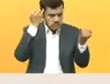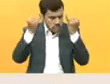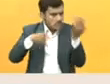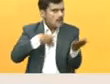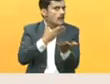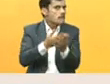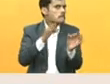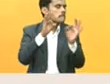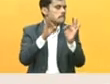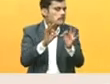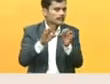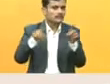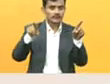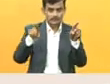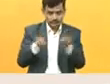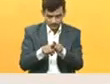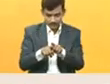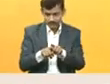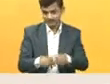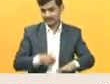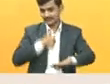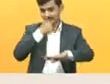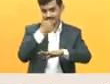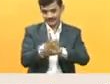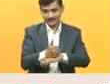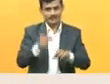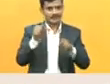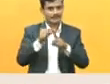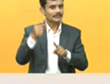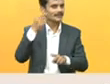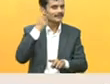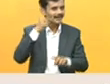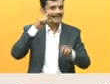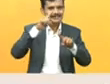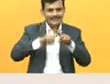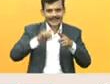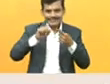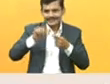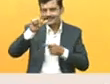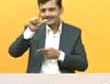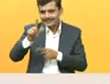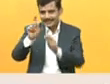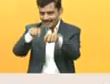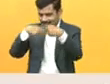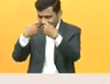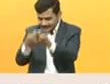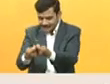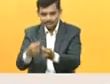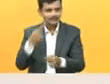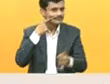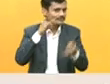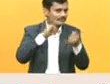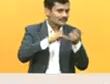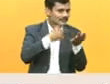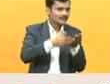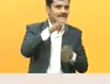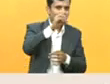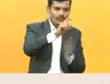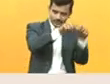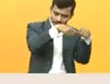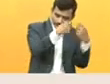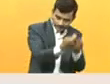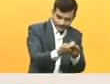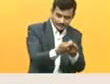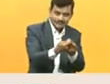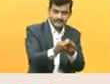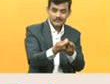है। मैं इस उपलब्धि के लिए पिक्सेल की टीम, इसरो और इन स्पेस को